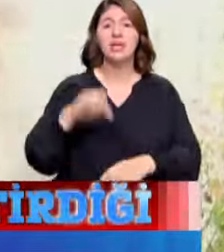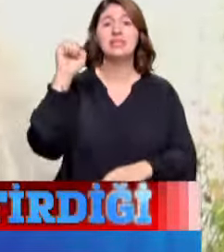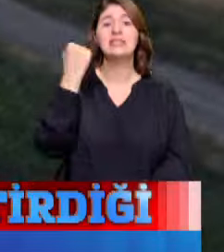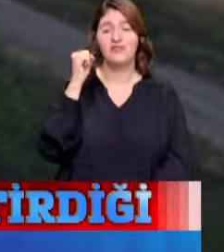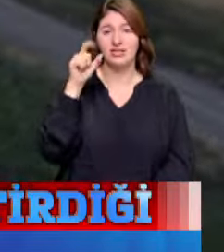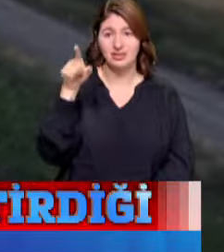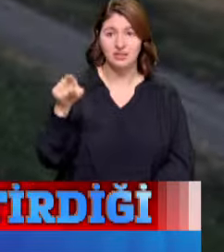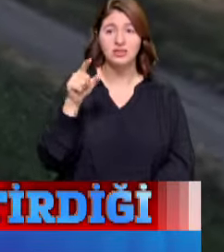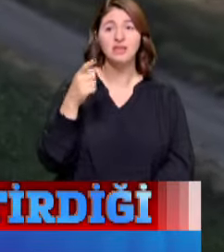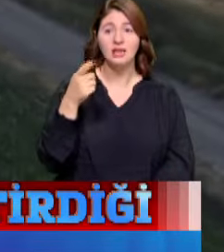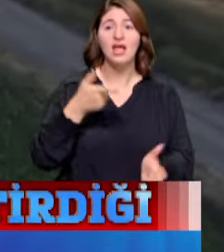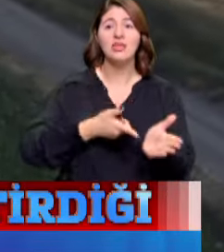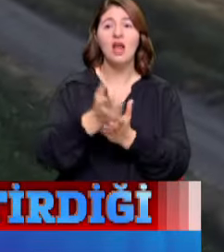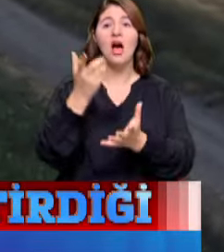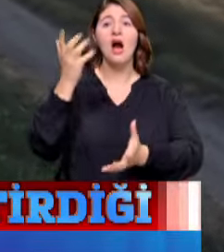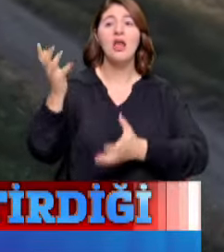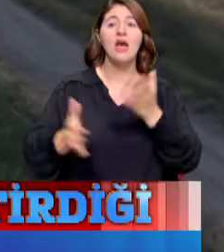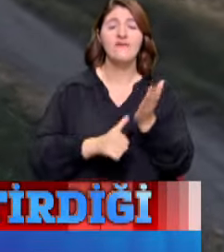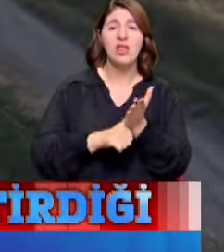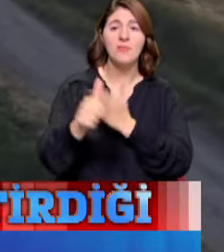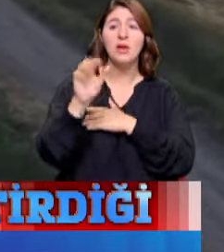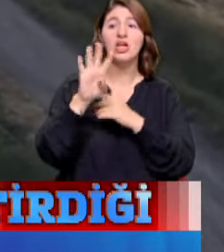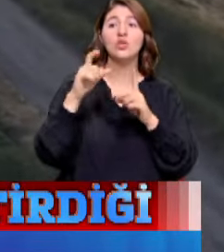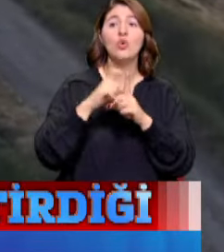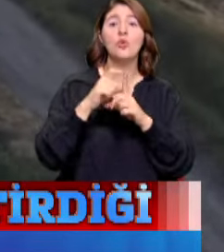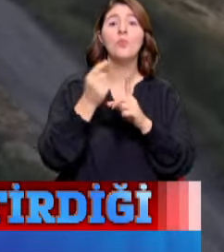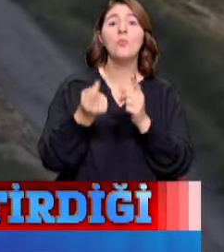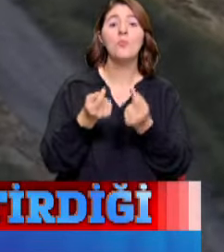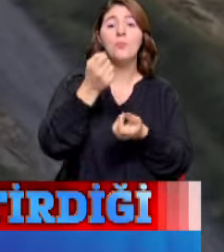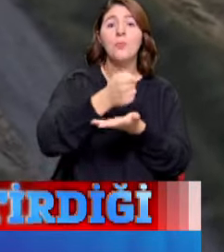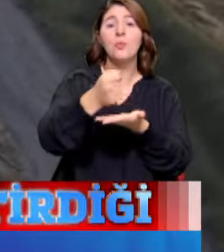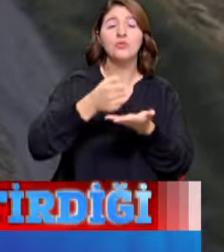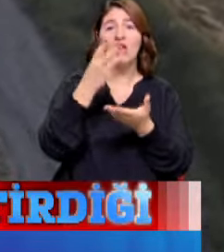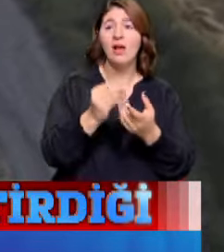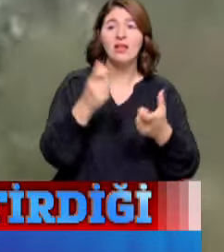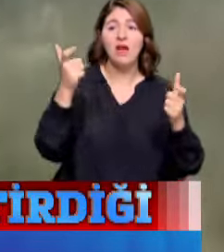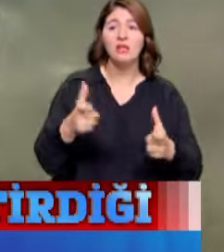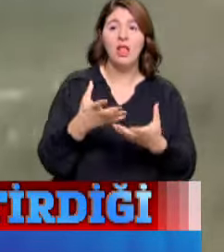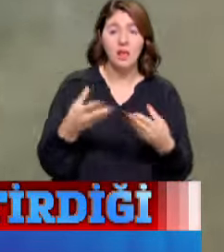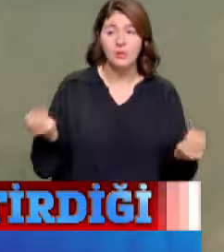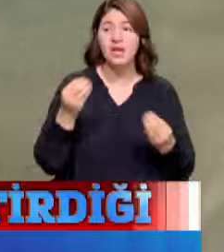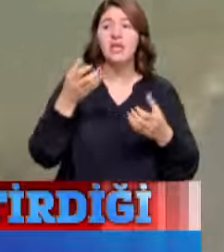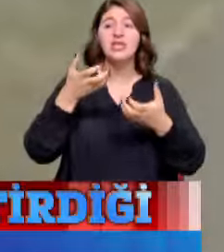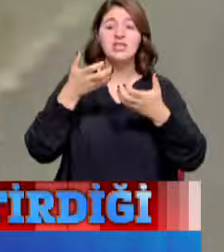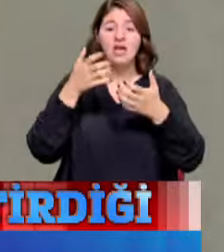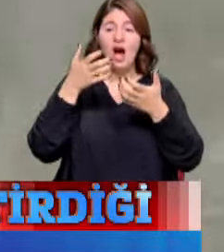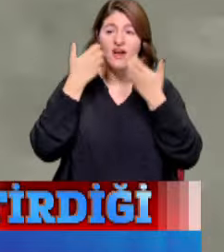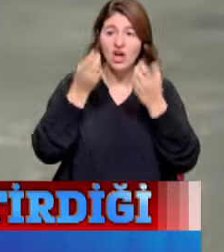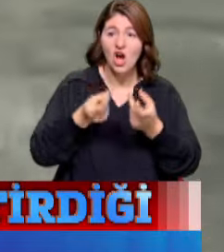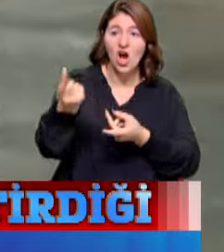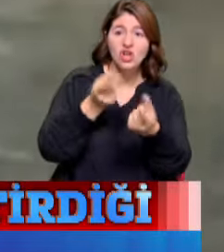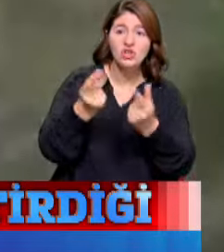Sivas'ın Şarkışla ilçesinde de tarlayı alevler sardı. 40 dönüm buğday ekili alan küle döndü. Yabani hayvanların alevlerden kaçışı